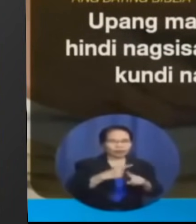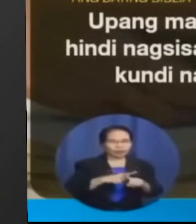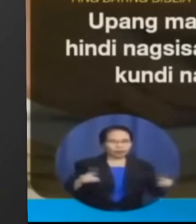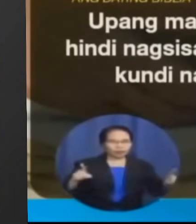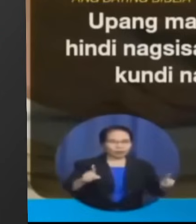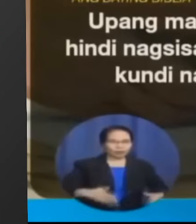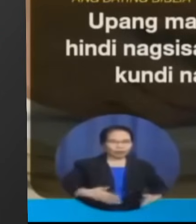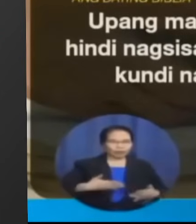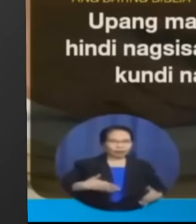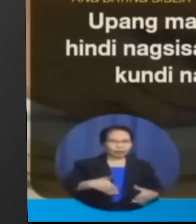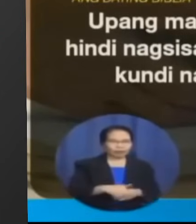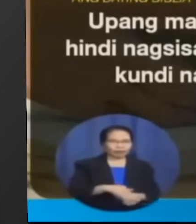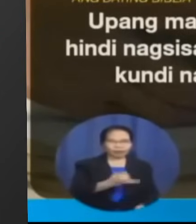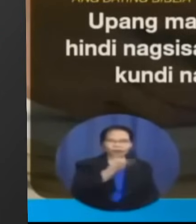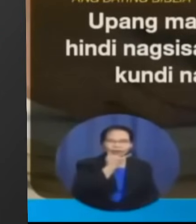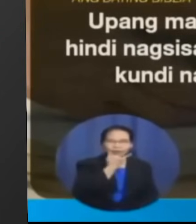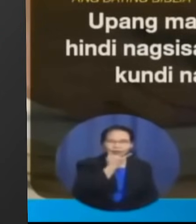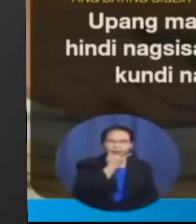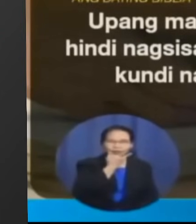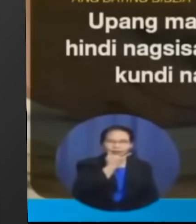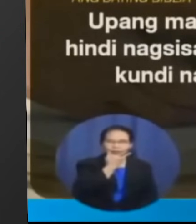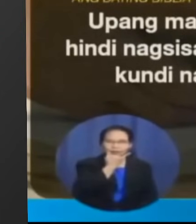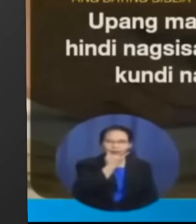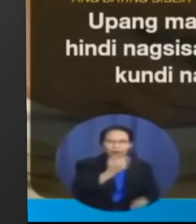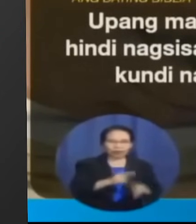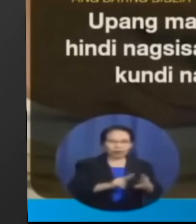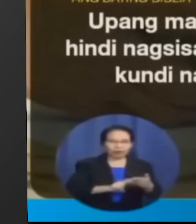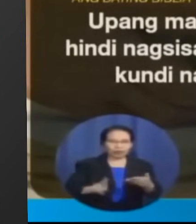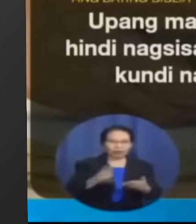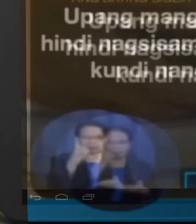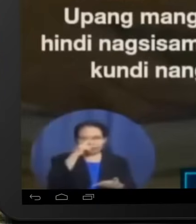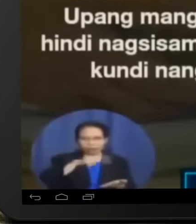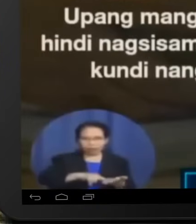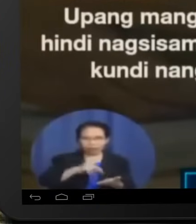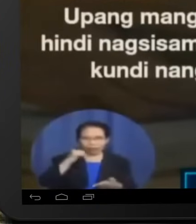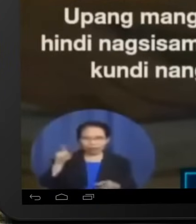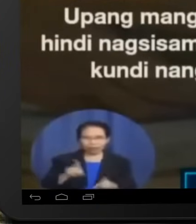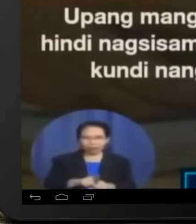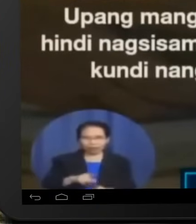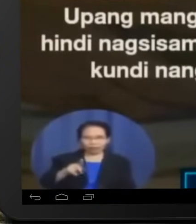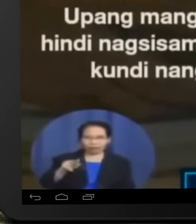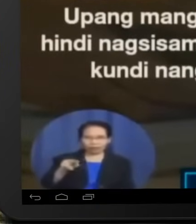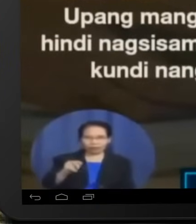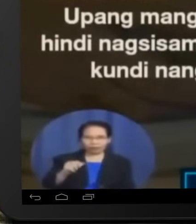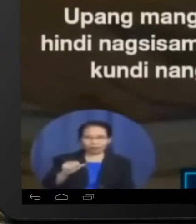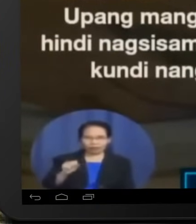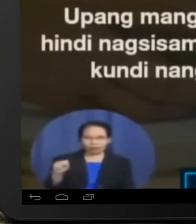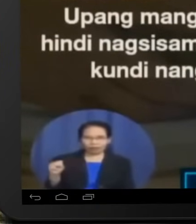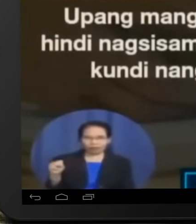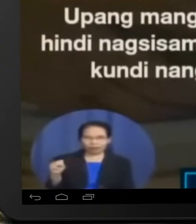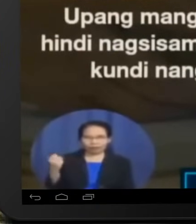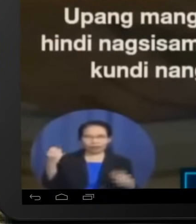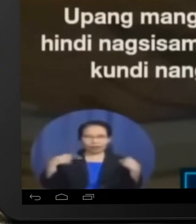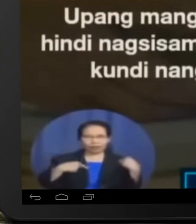kundi nangalugod sa kalikuan. Kung napansin mo, kapatid na prinses,